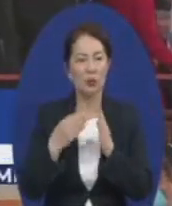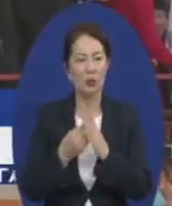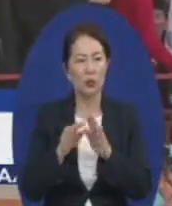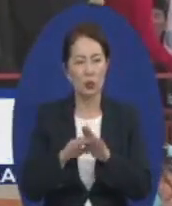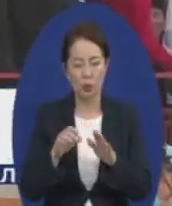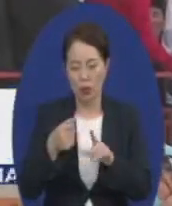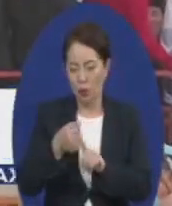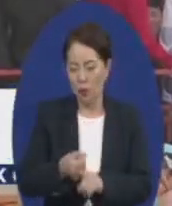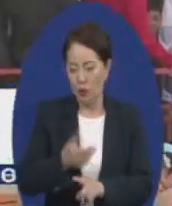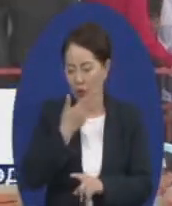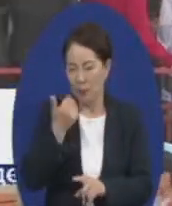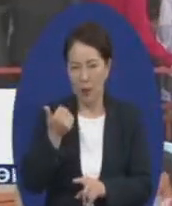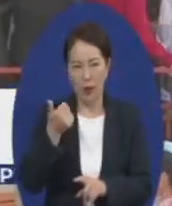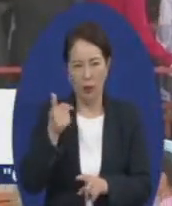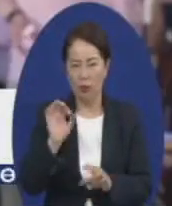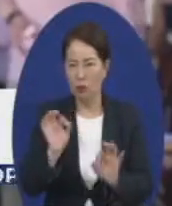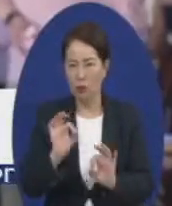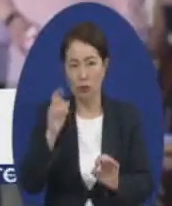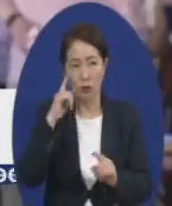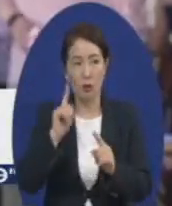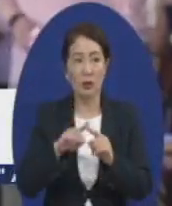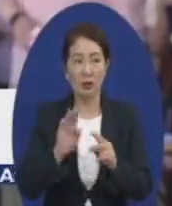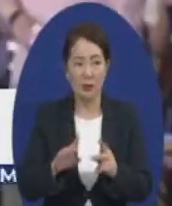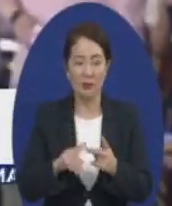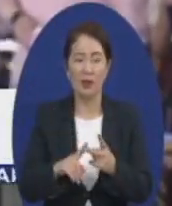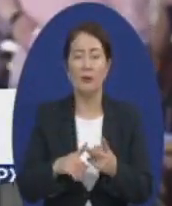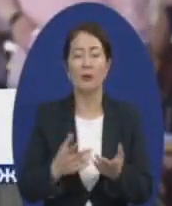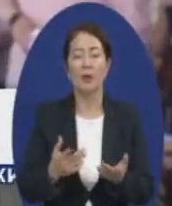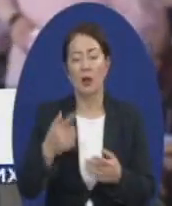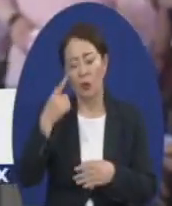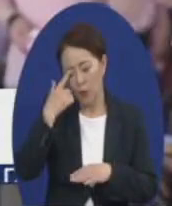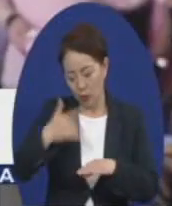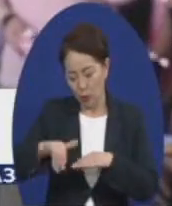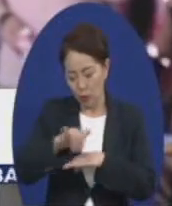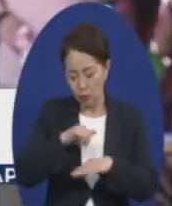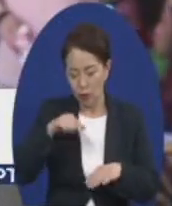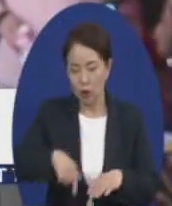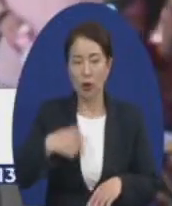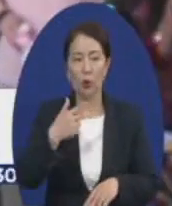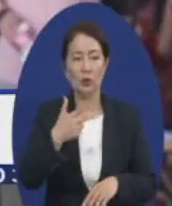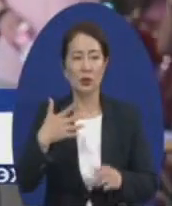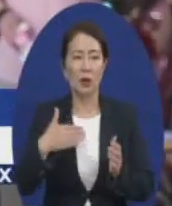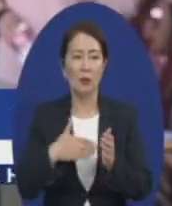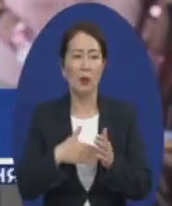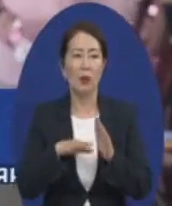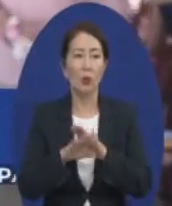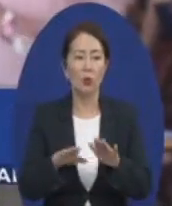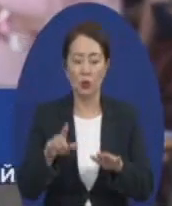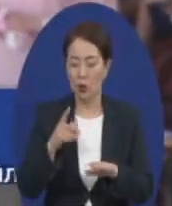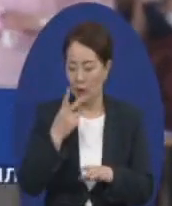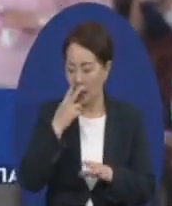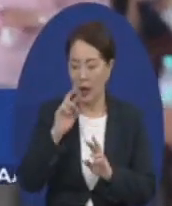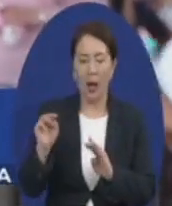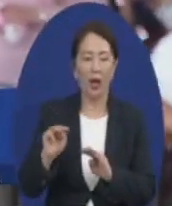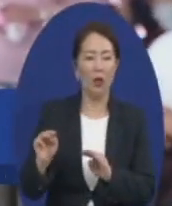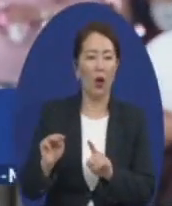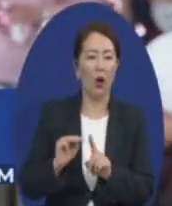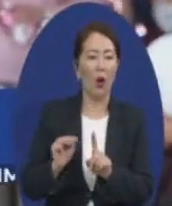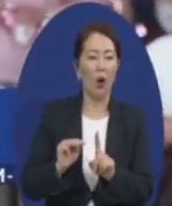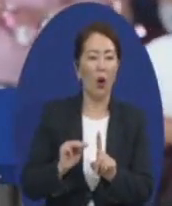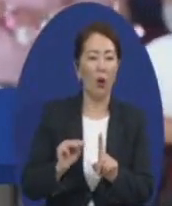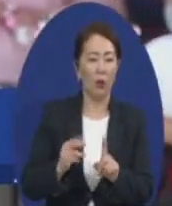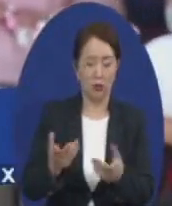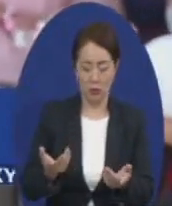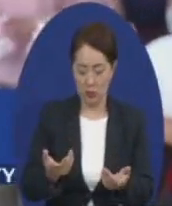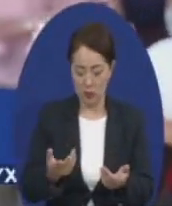болгон хүчирхийлэлгүй байх зорилт таван ажиллаж байгаа маа. Монгол улсад өнөөдөр 35 мянган хүүхэд үл хайхар хүчирхийлэл залтаж